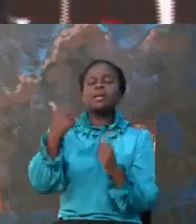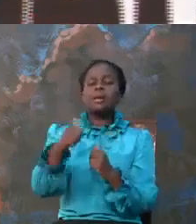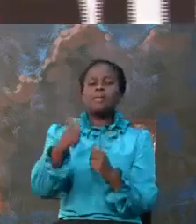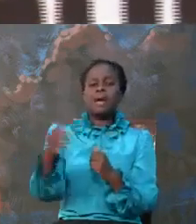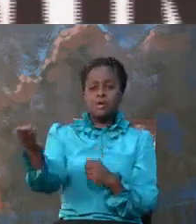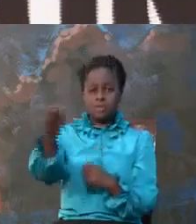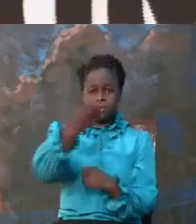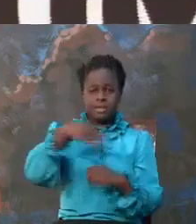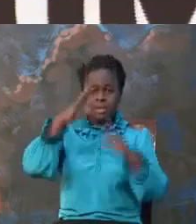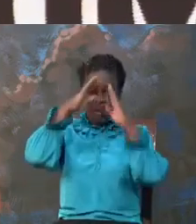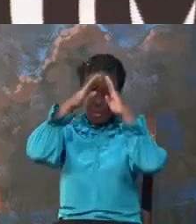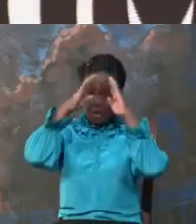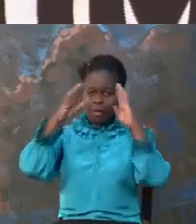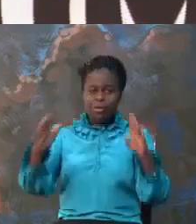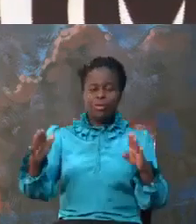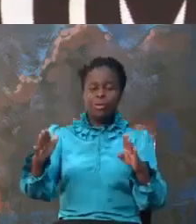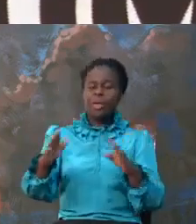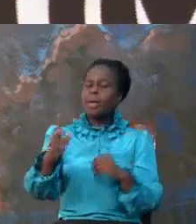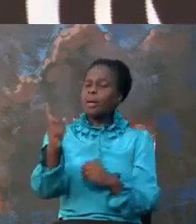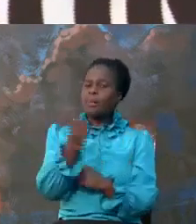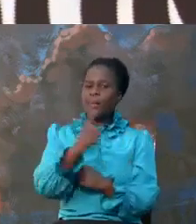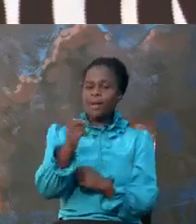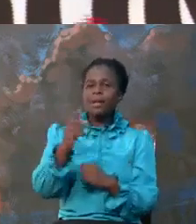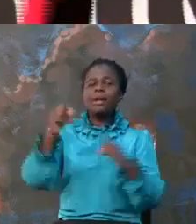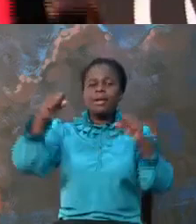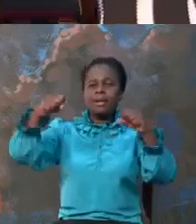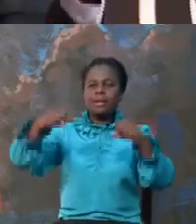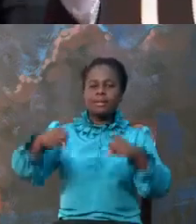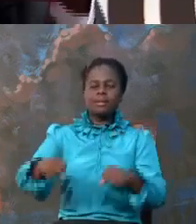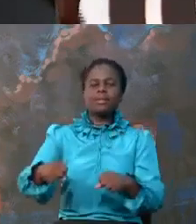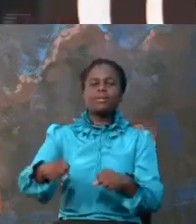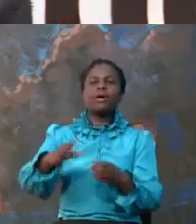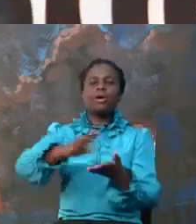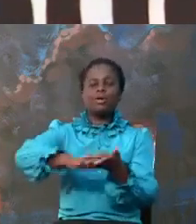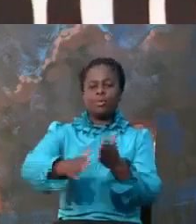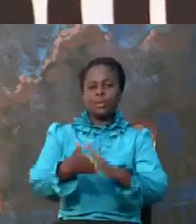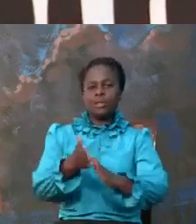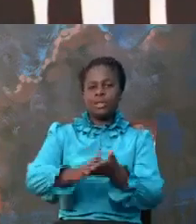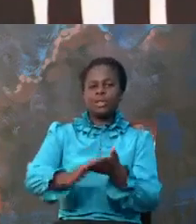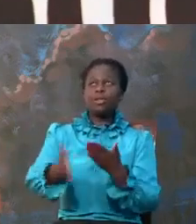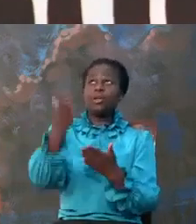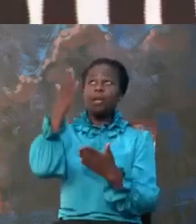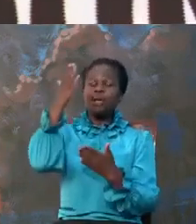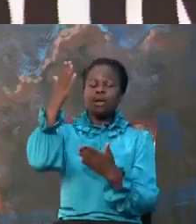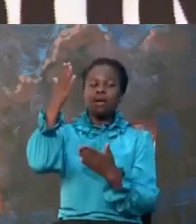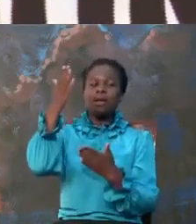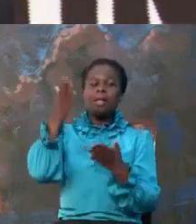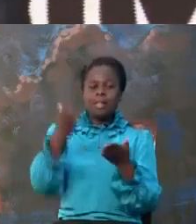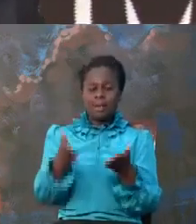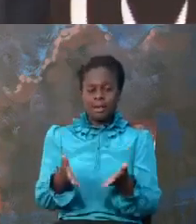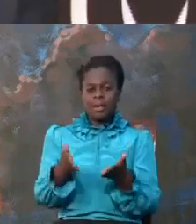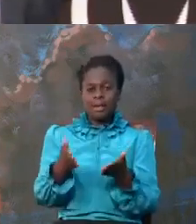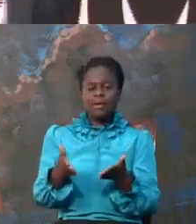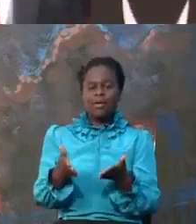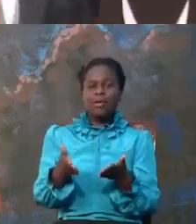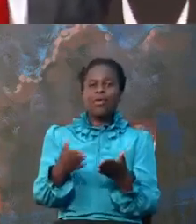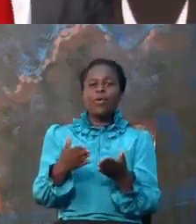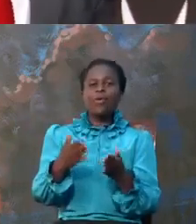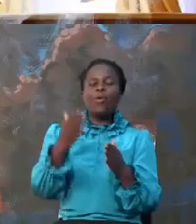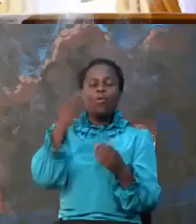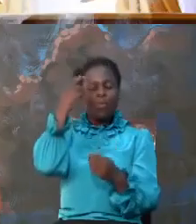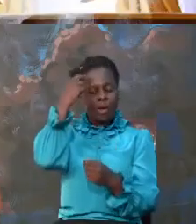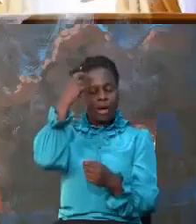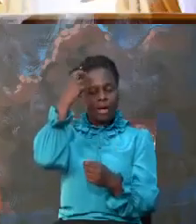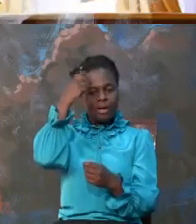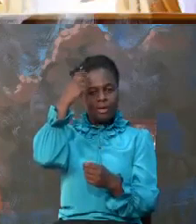ni maadui. La, lazima kwanza tupatanishwe na yeye. Na leo wazo kubwa